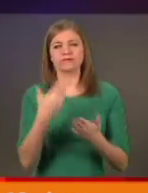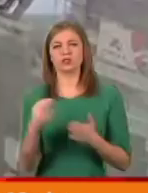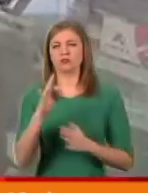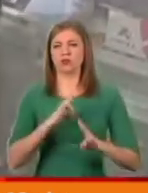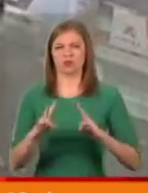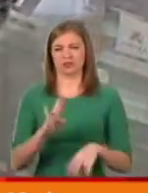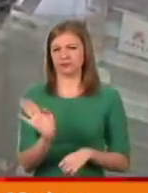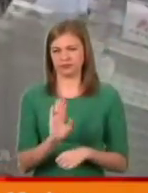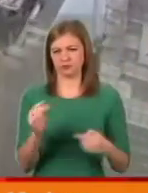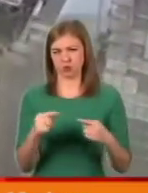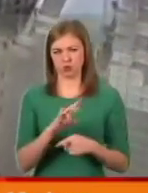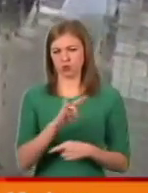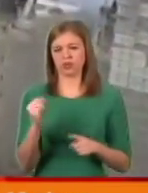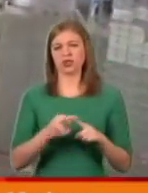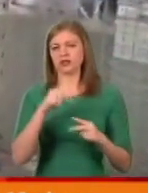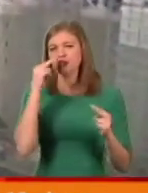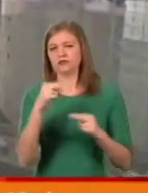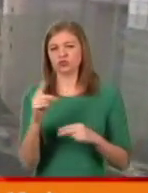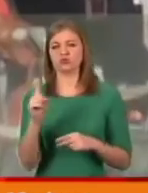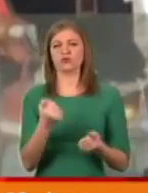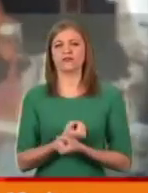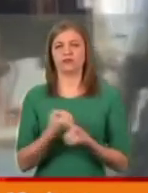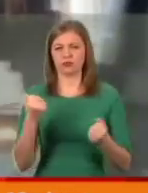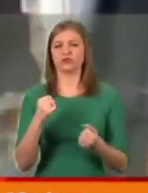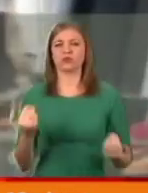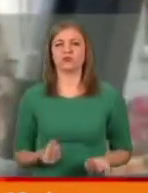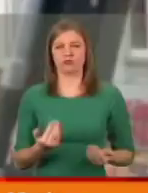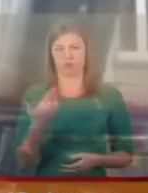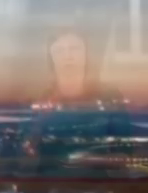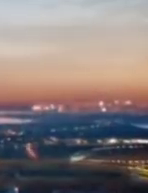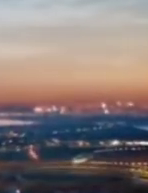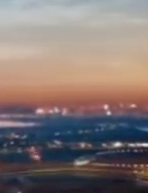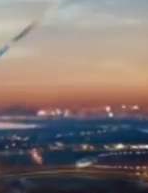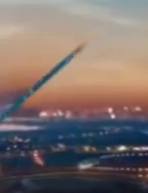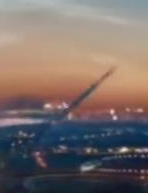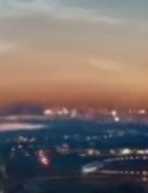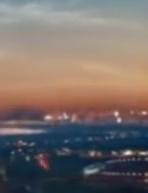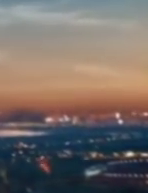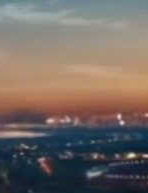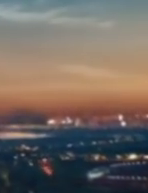теракт не розглядають. Все свідчить про те, що вибухнув побутовий газ.